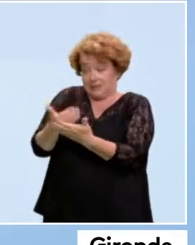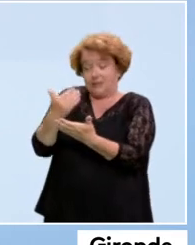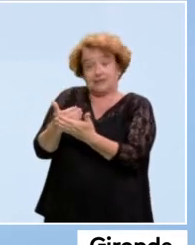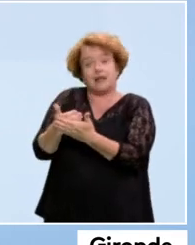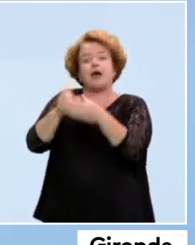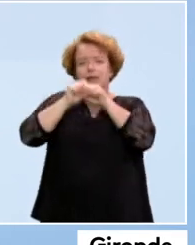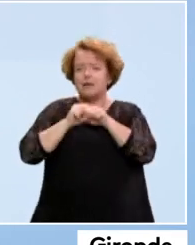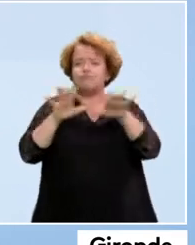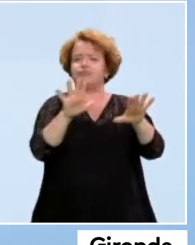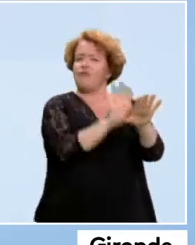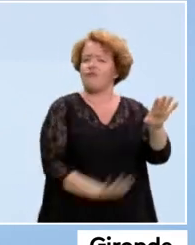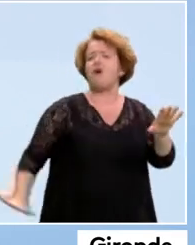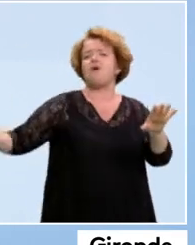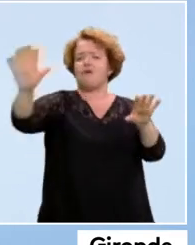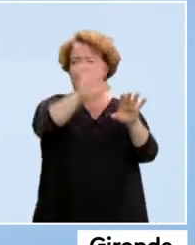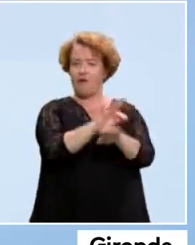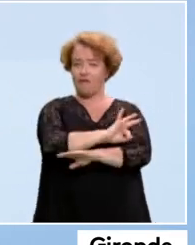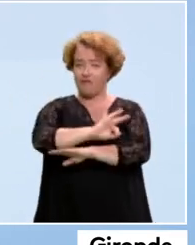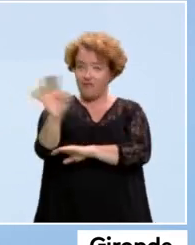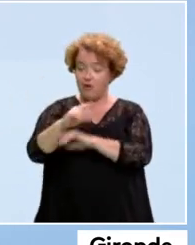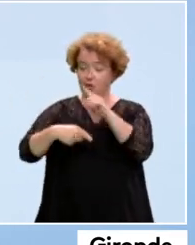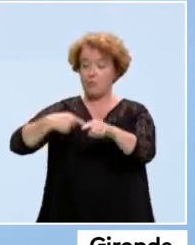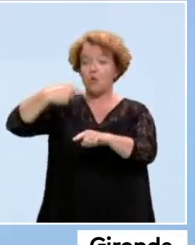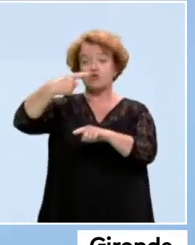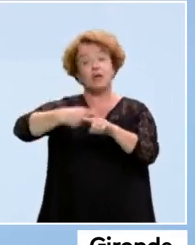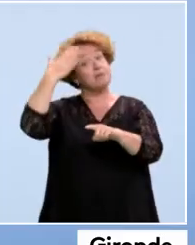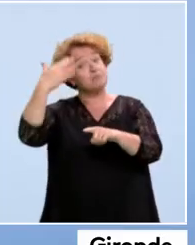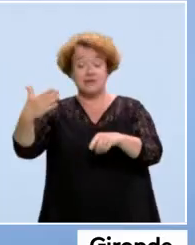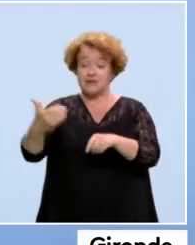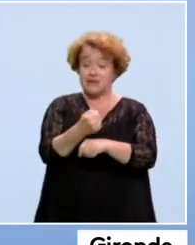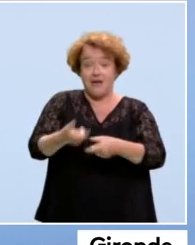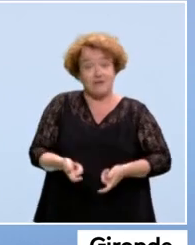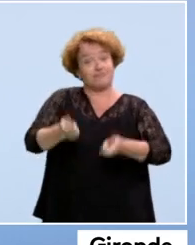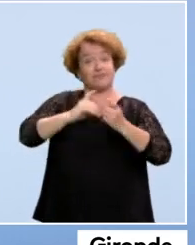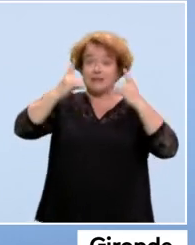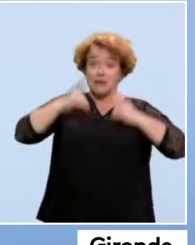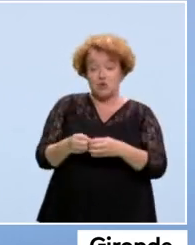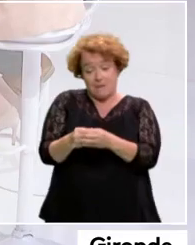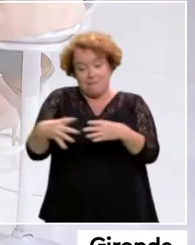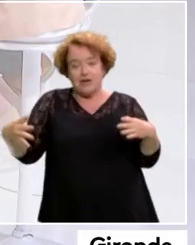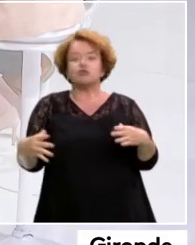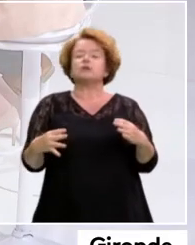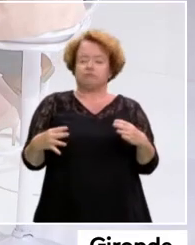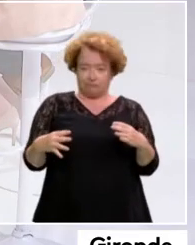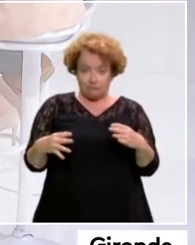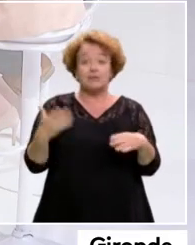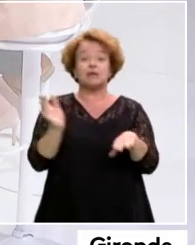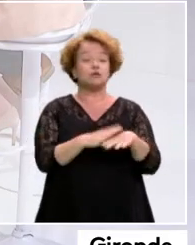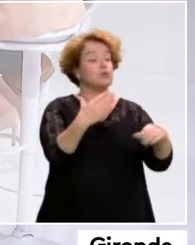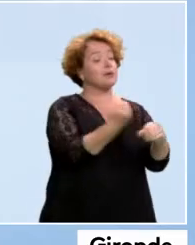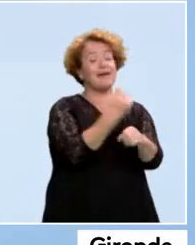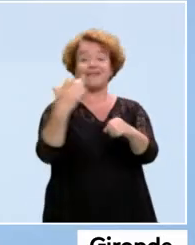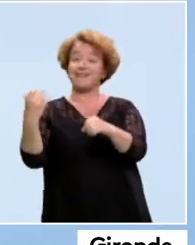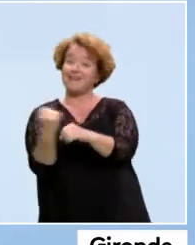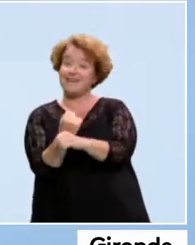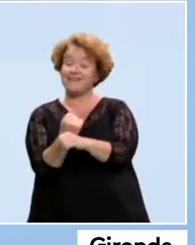massive lors du prochain mandat si on nous en donne l'opportunité et qui sont gagnants gagnants pour tout le monde